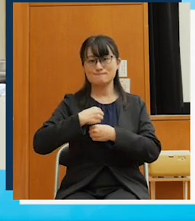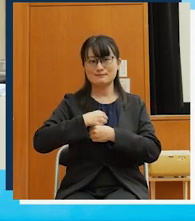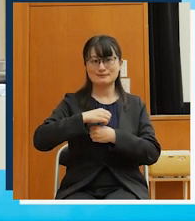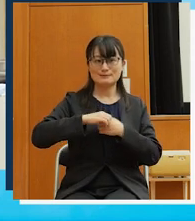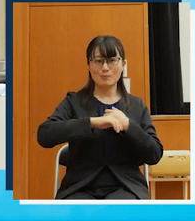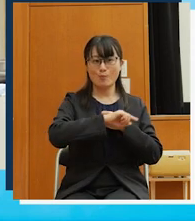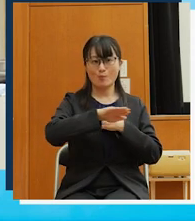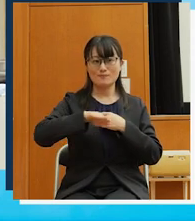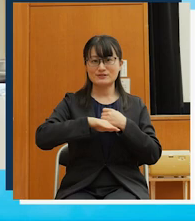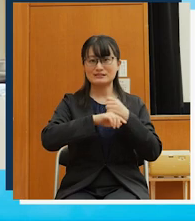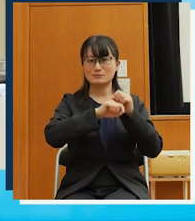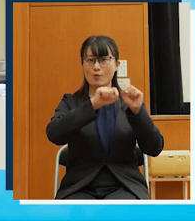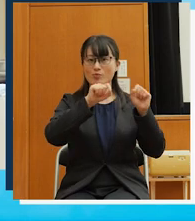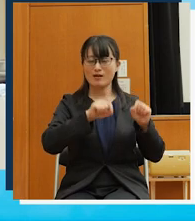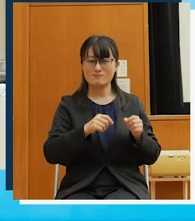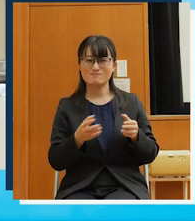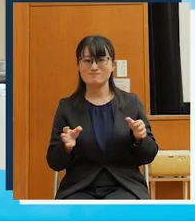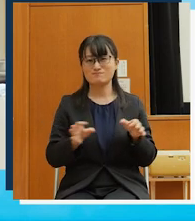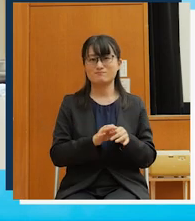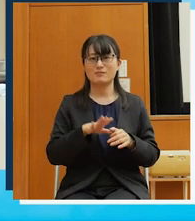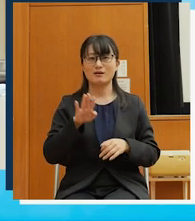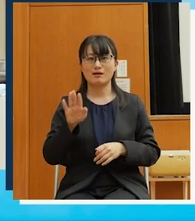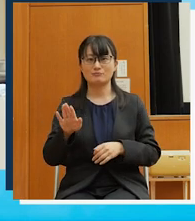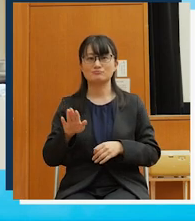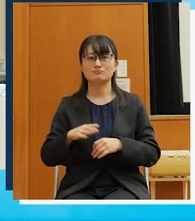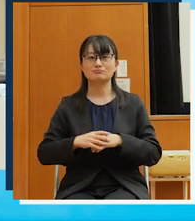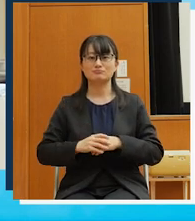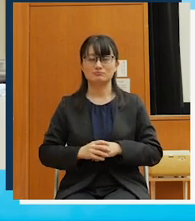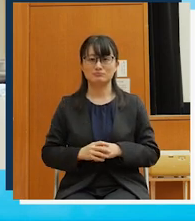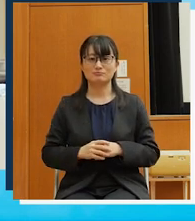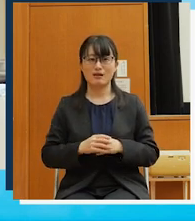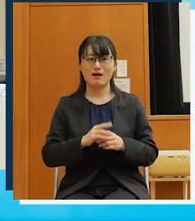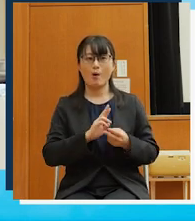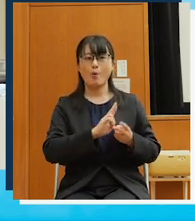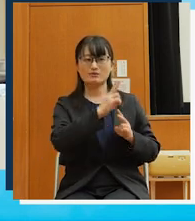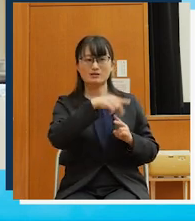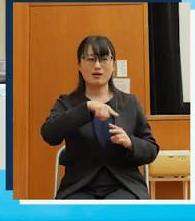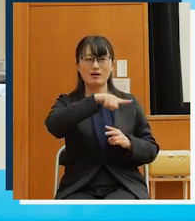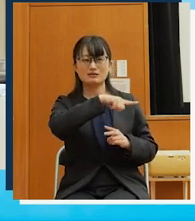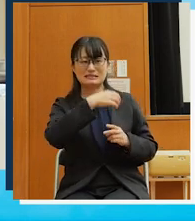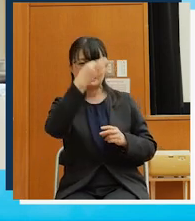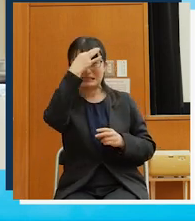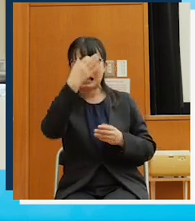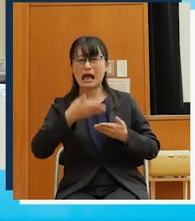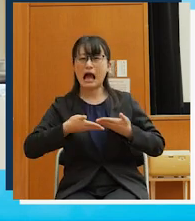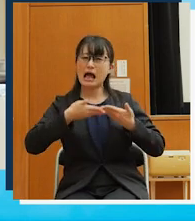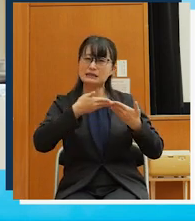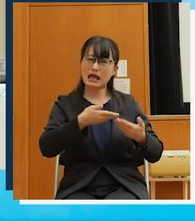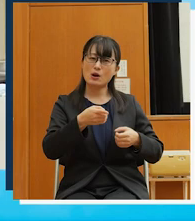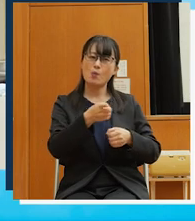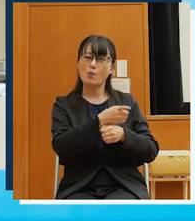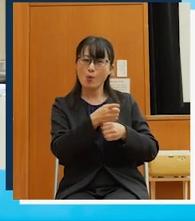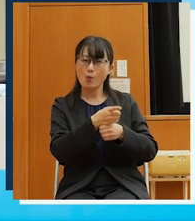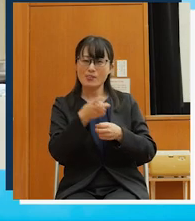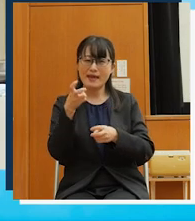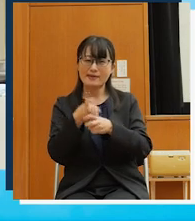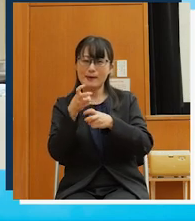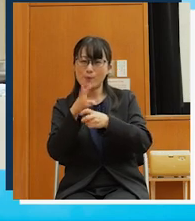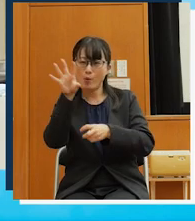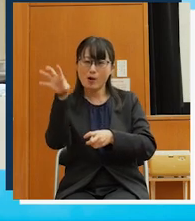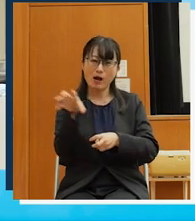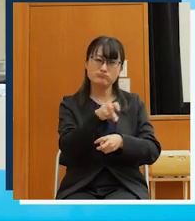は基本的にはみんな沖縄に被害を与える方向でま適用されてしまってるとまいう状況なのかなという風に思ってい